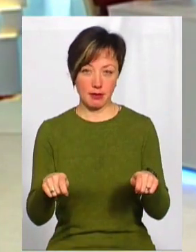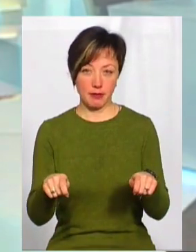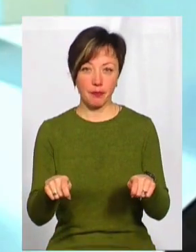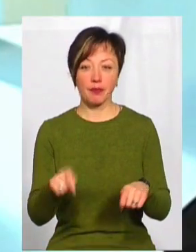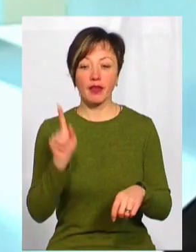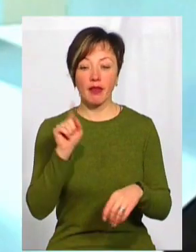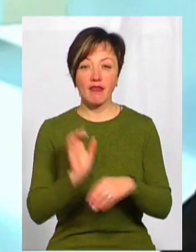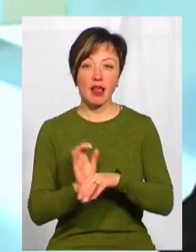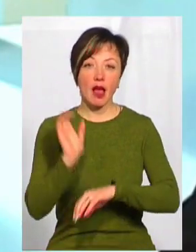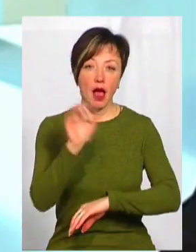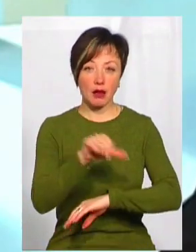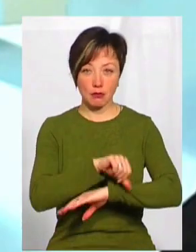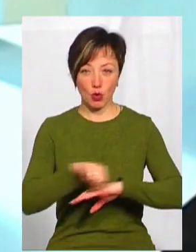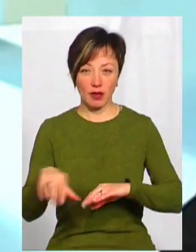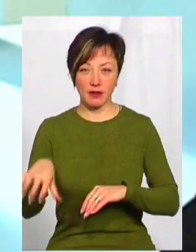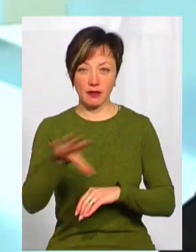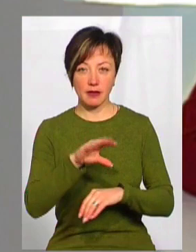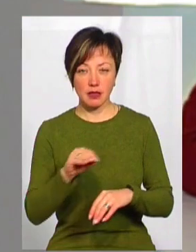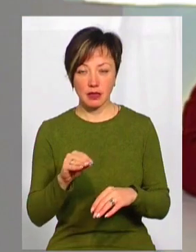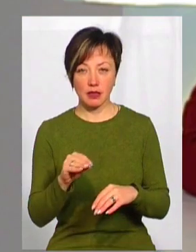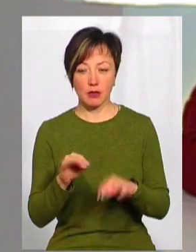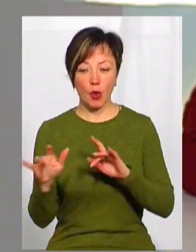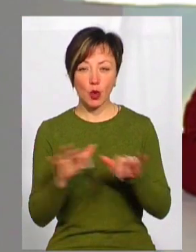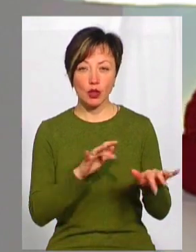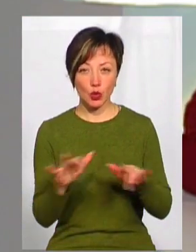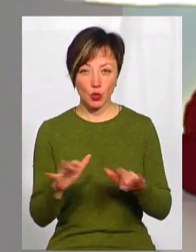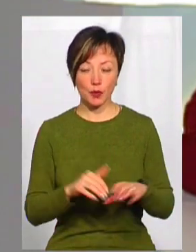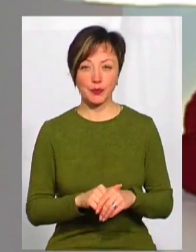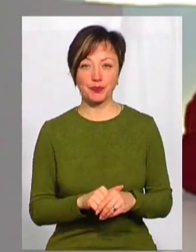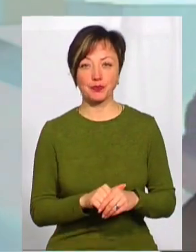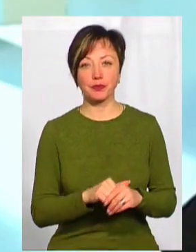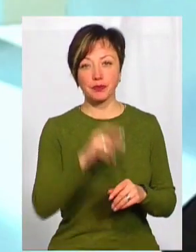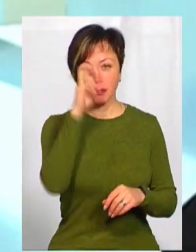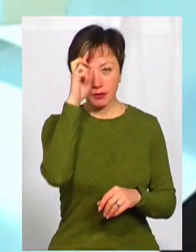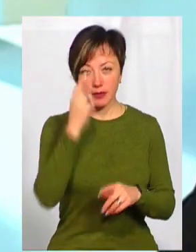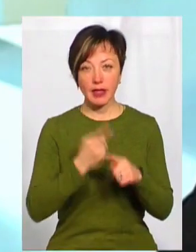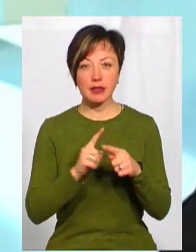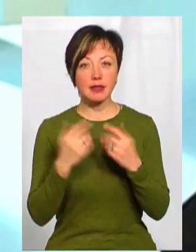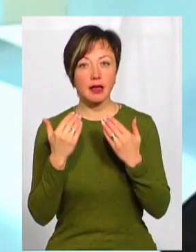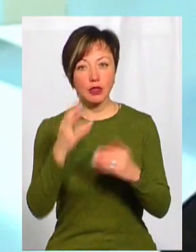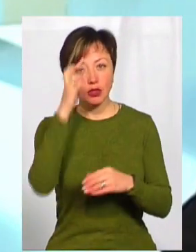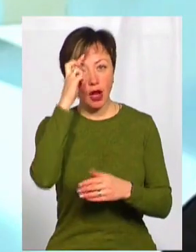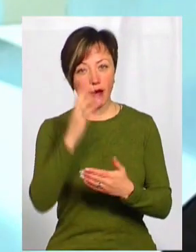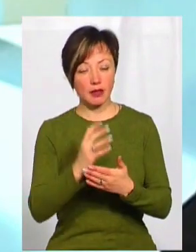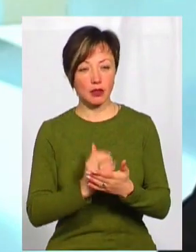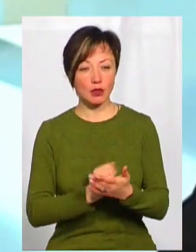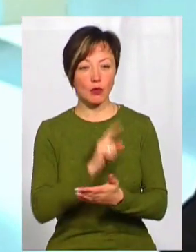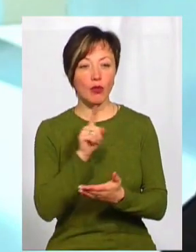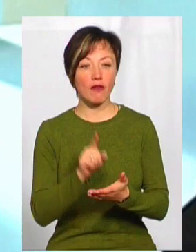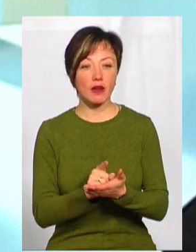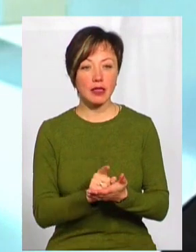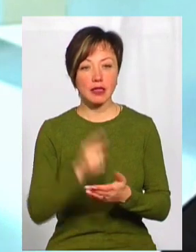навіть до експортних всіх процедур. Так, держава, це державний ресурс. І держава